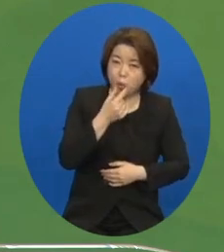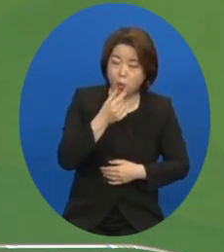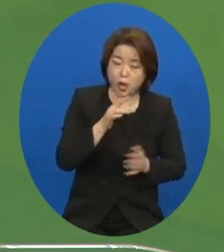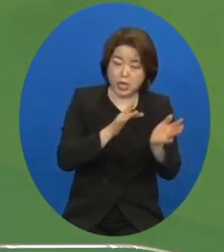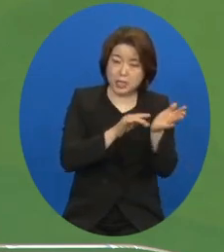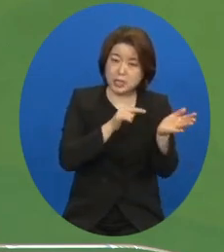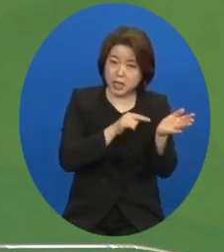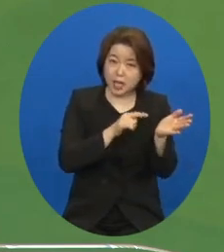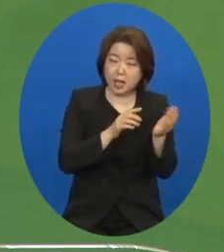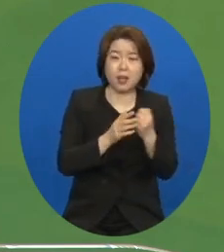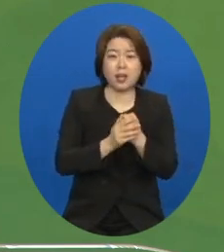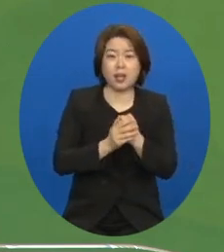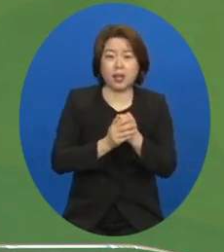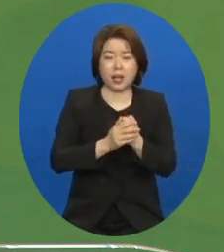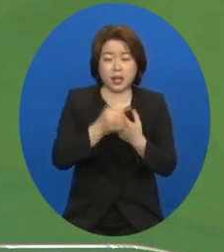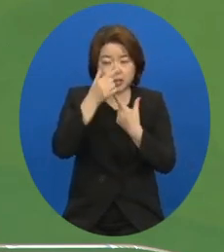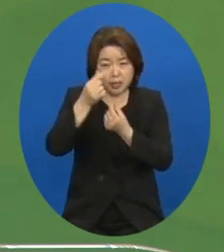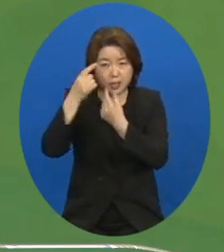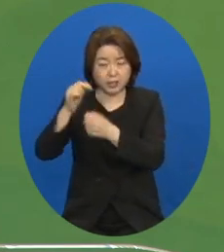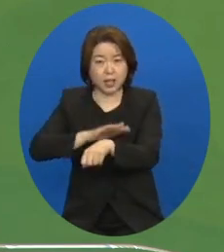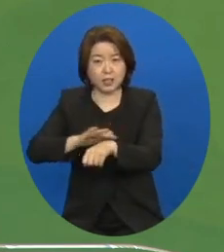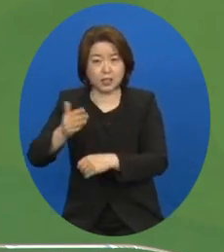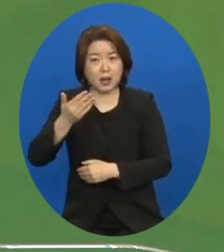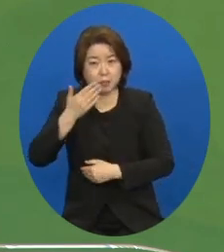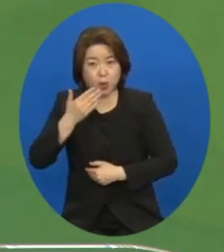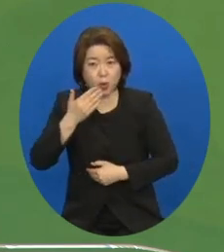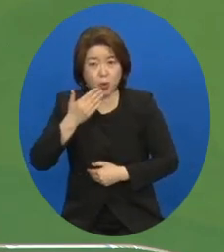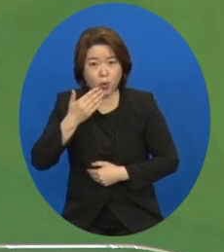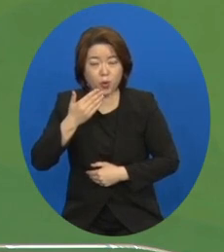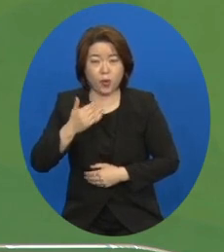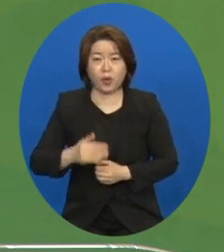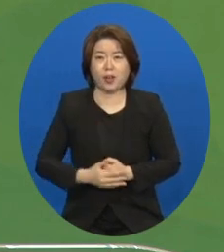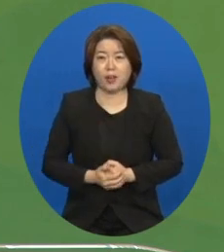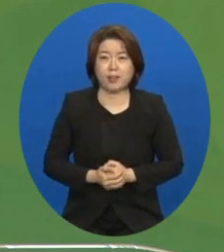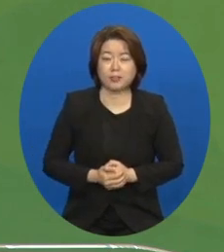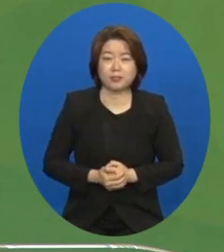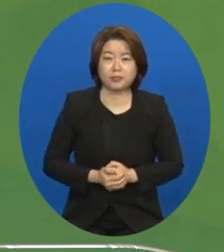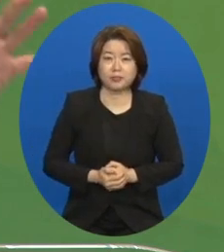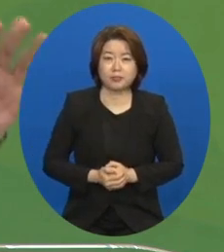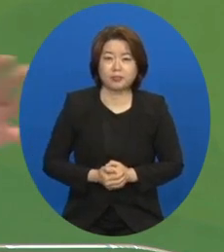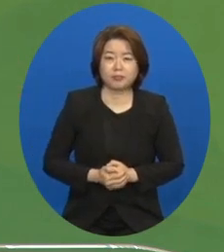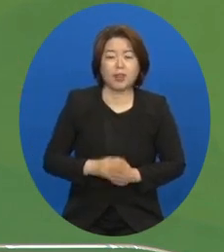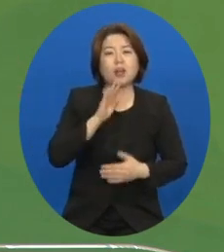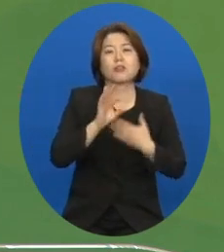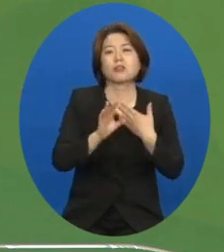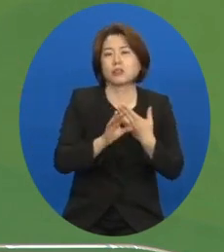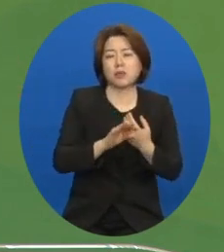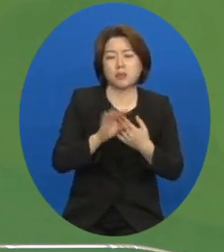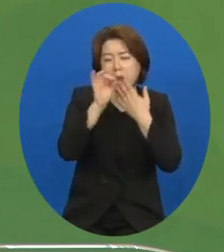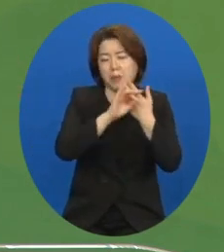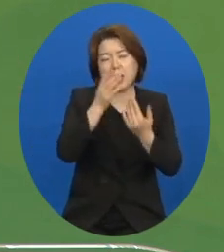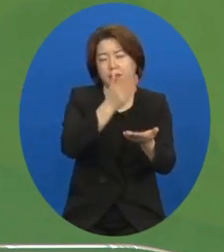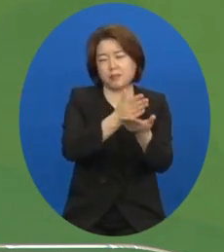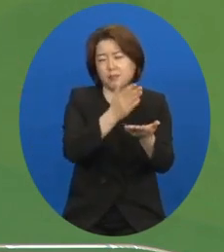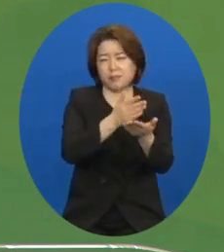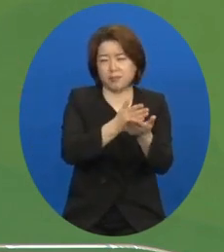약은 여러분 제대로 잘 먹고 있나요? 그렇다면 변명하지 말아야